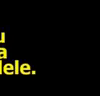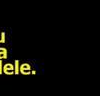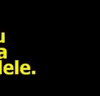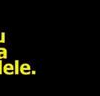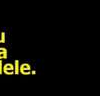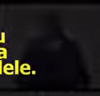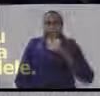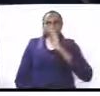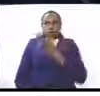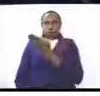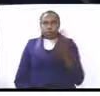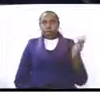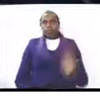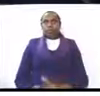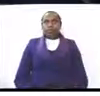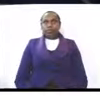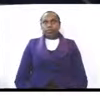akae nanyi.